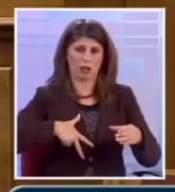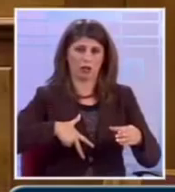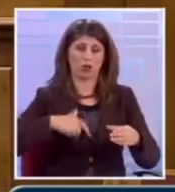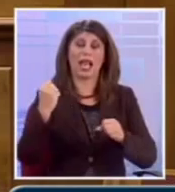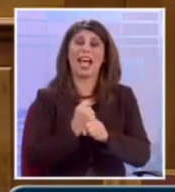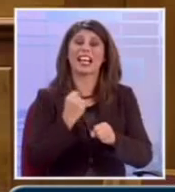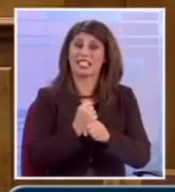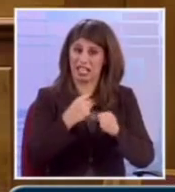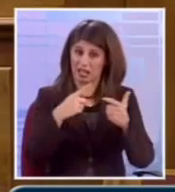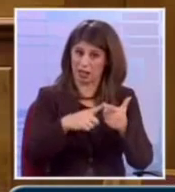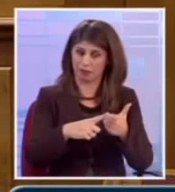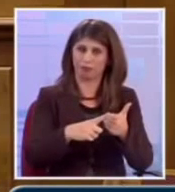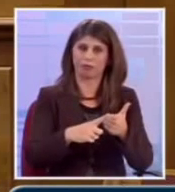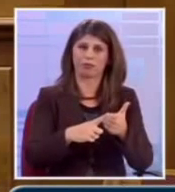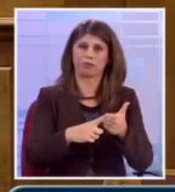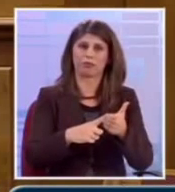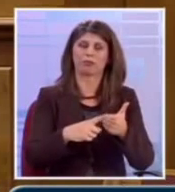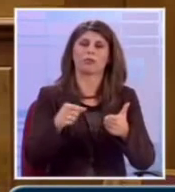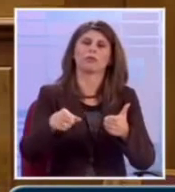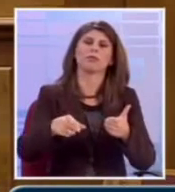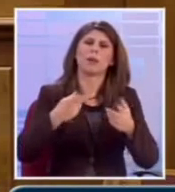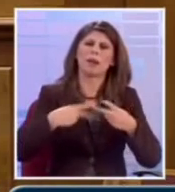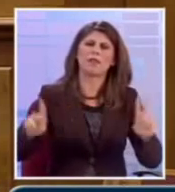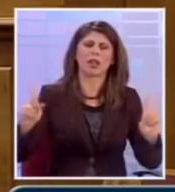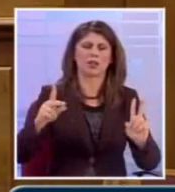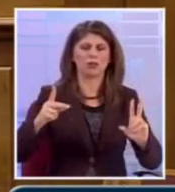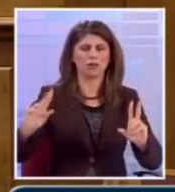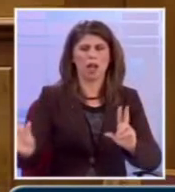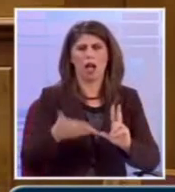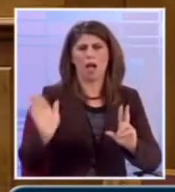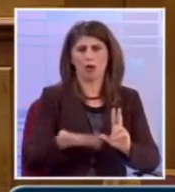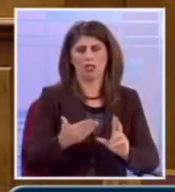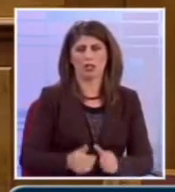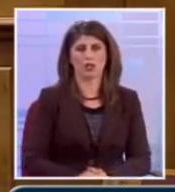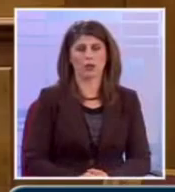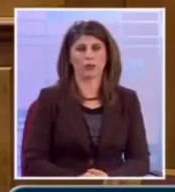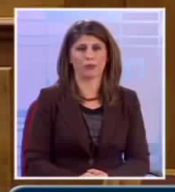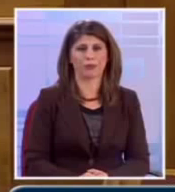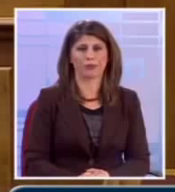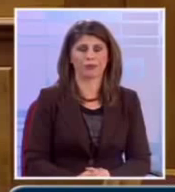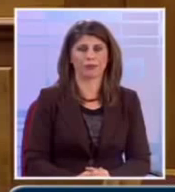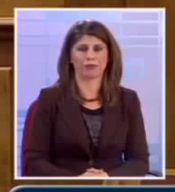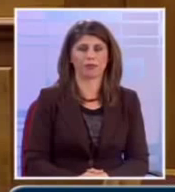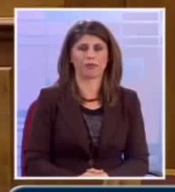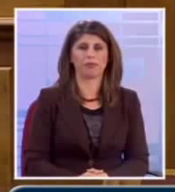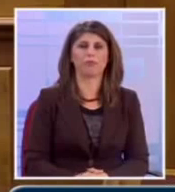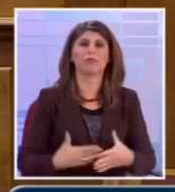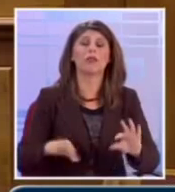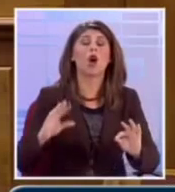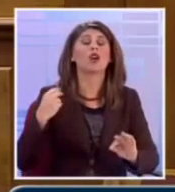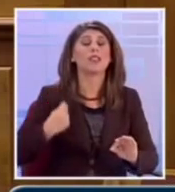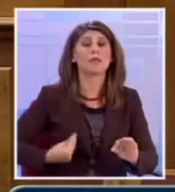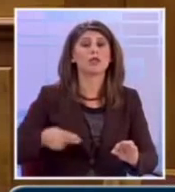εργασιακά με lockout και απελευθέρωση απολήσεων. έρχεται εκποίηση όσης